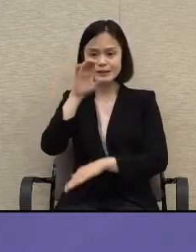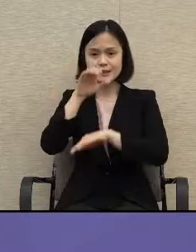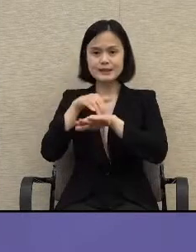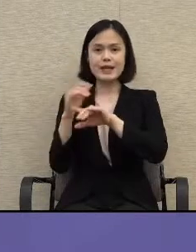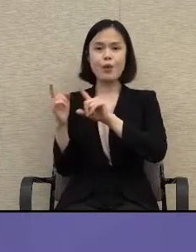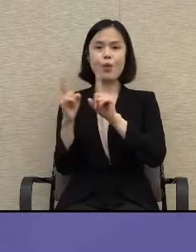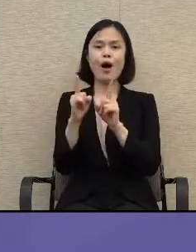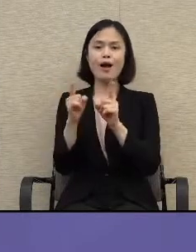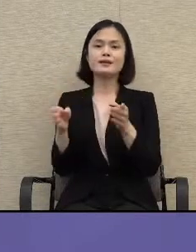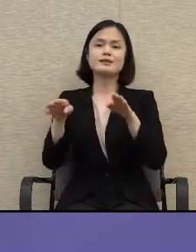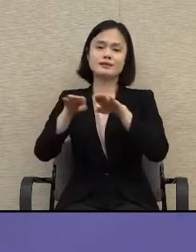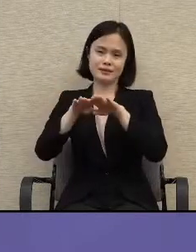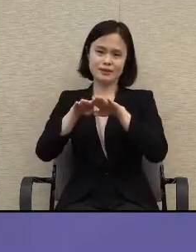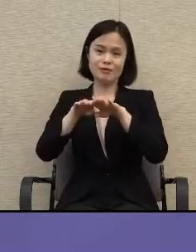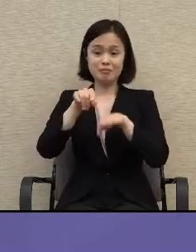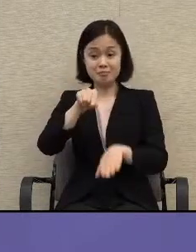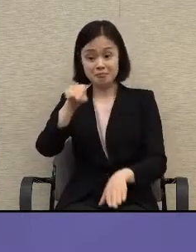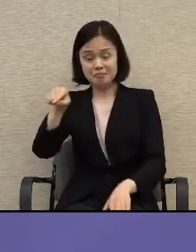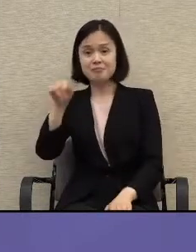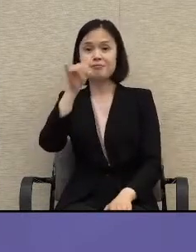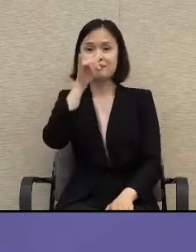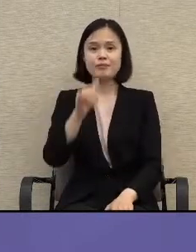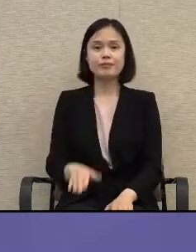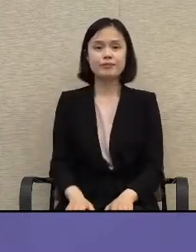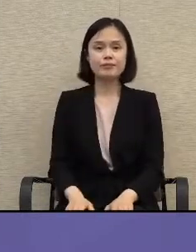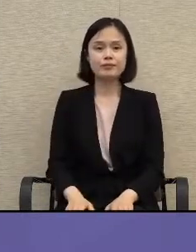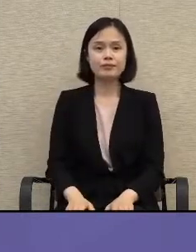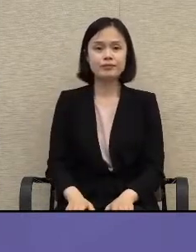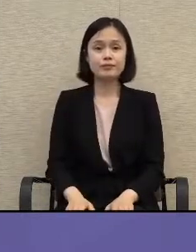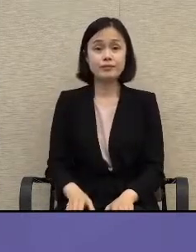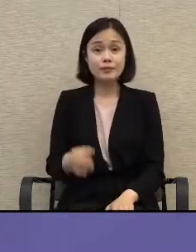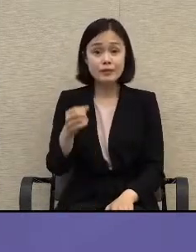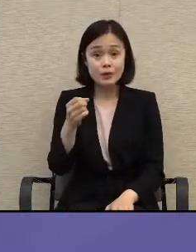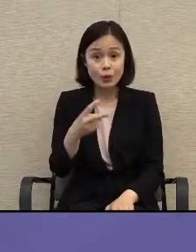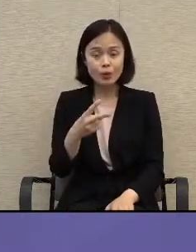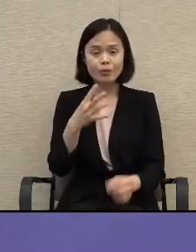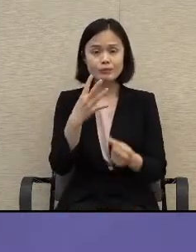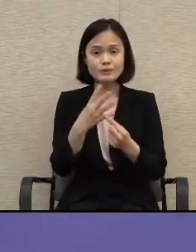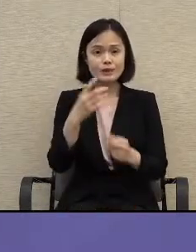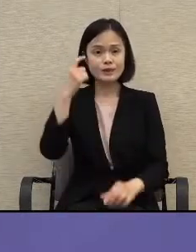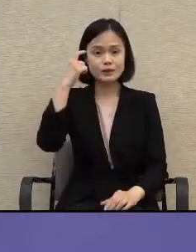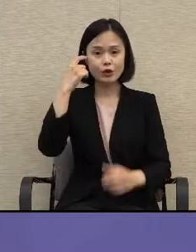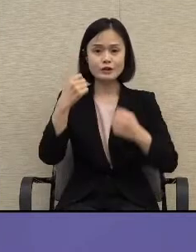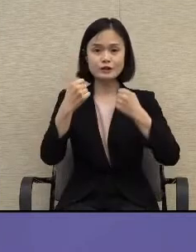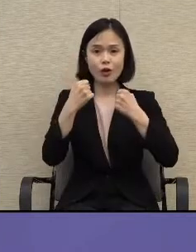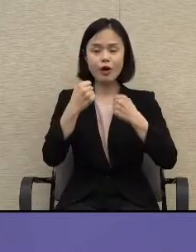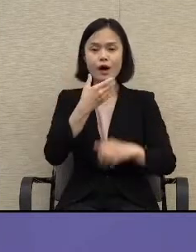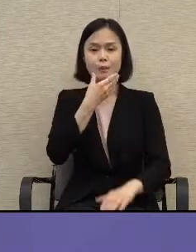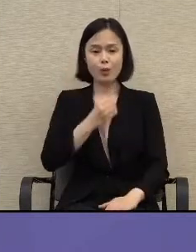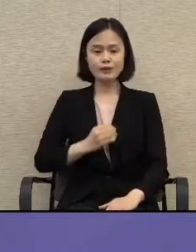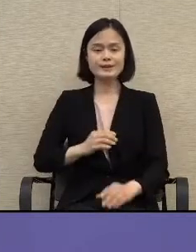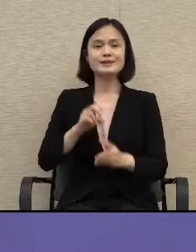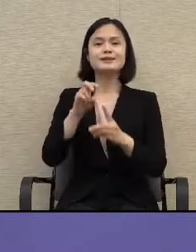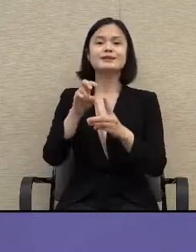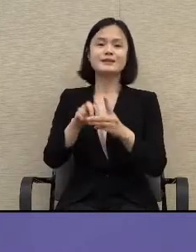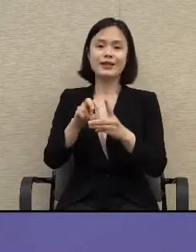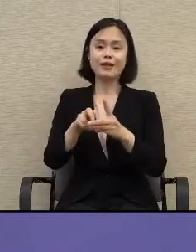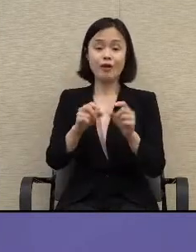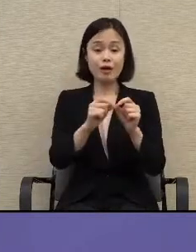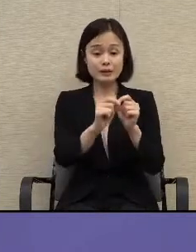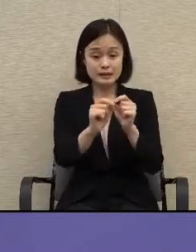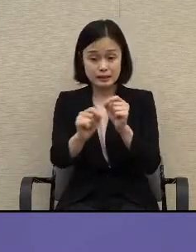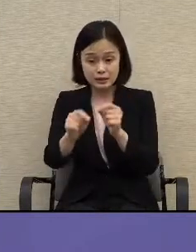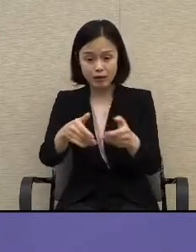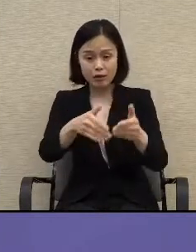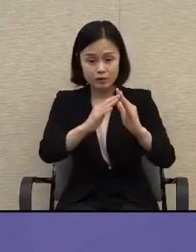아까 이제 현주 교수님 잠깐 언급해 주셨던 정신건강복지센터라는 것이 광역시도단위, 그리고 기초지자체 단위에 설치가 되어